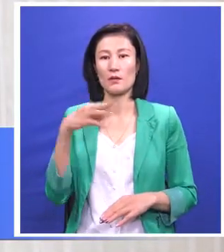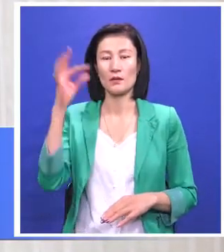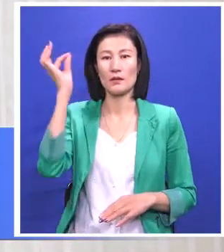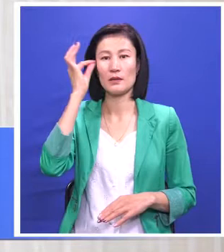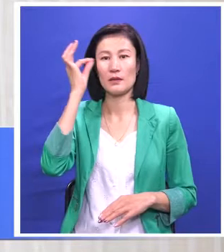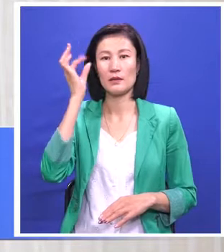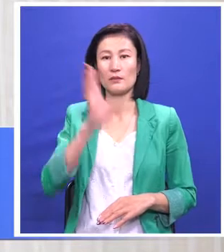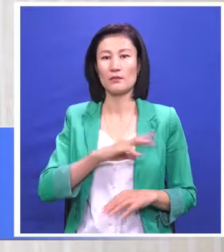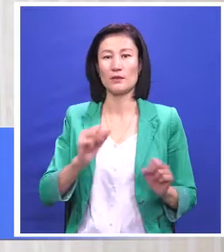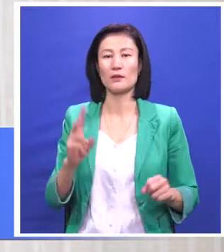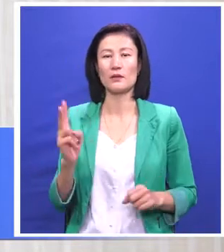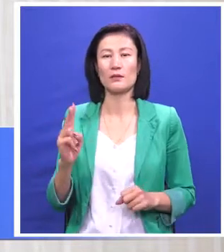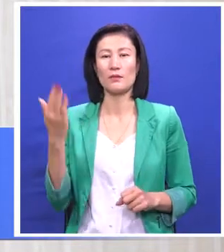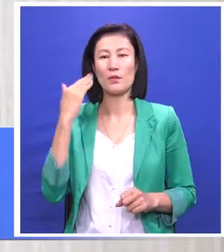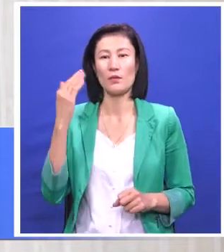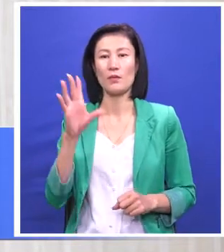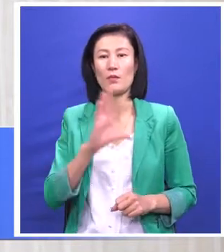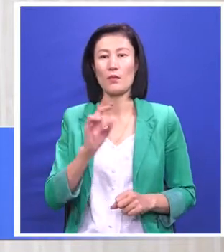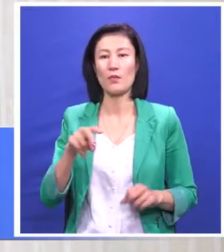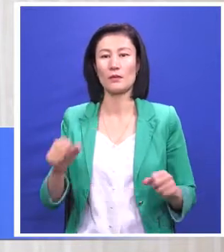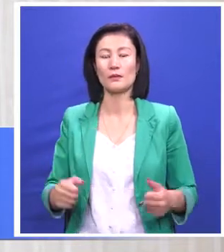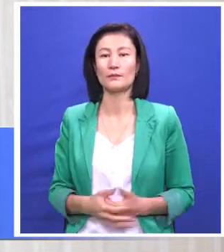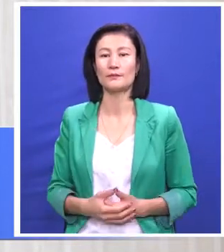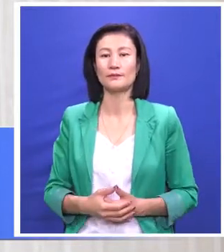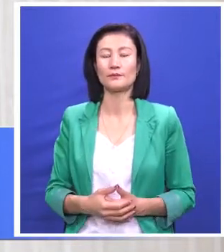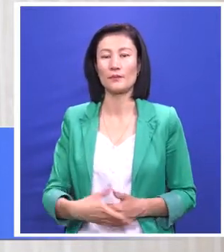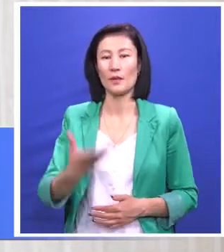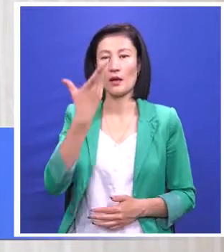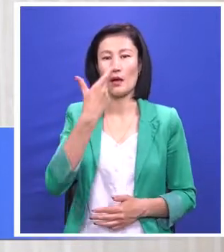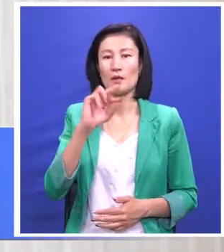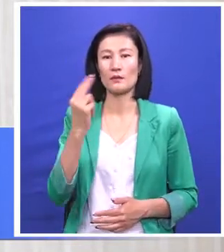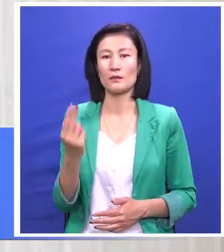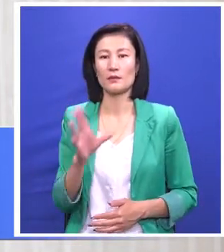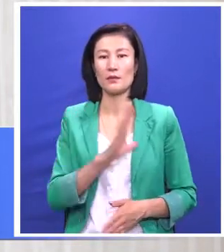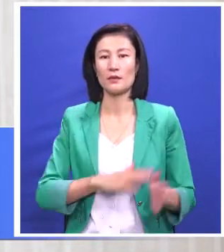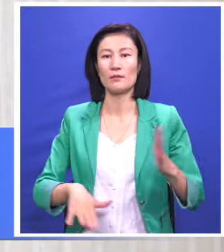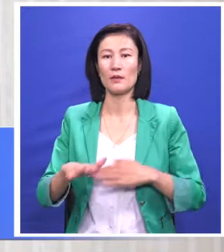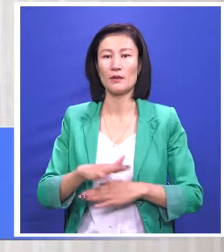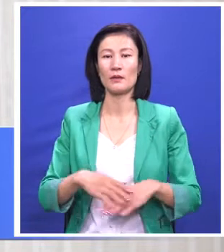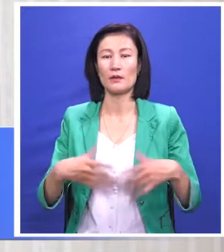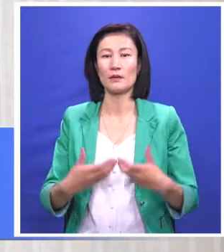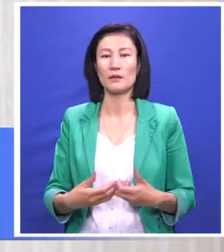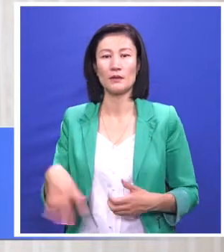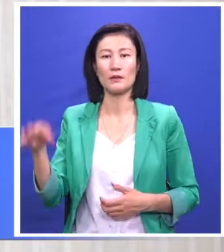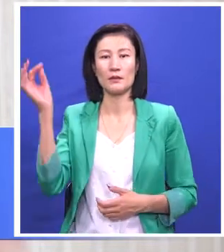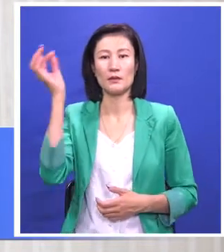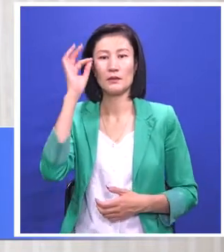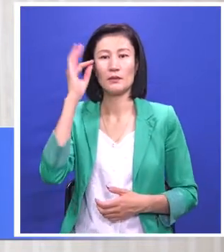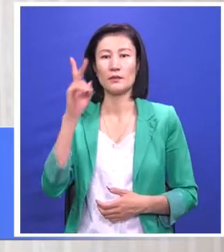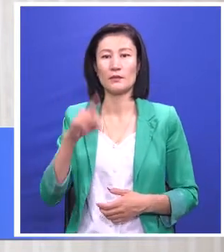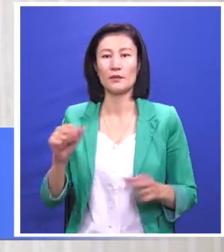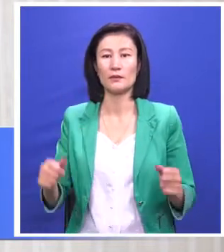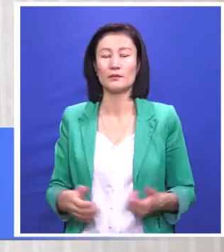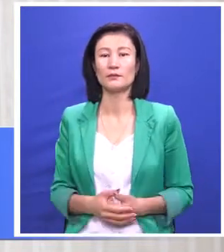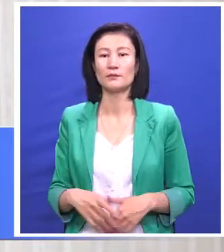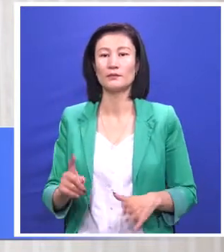алады. Әбекең кім болмағы? Болғаны. Кім оның қанша еңбек еткен бәрі көз алдына елестетіп отырады. Соның бір біздер де